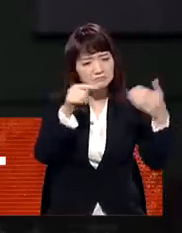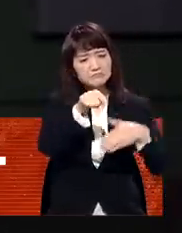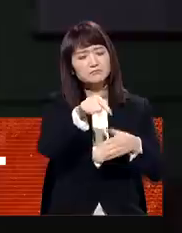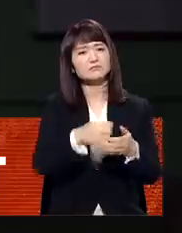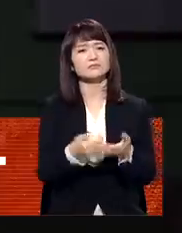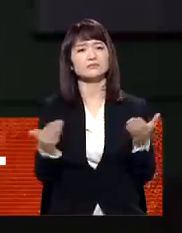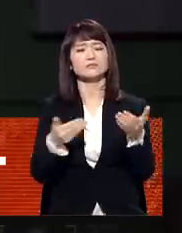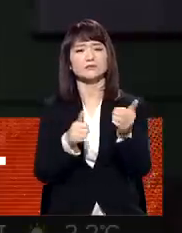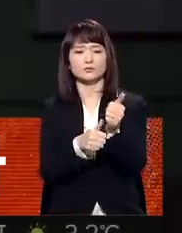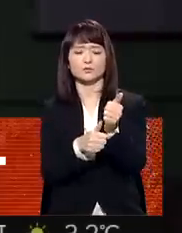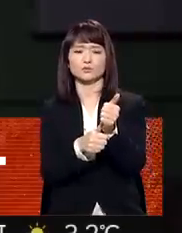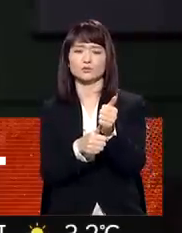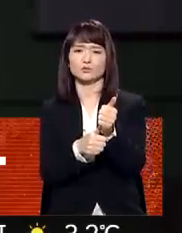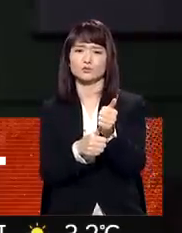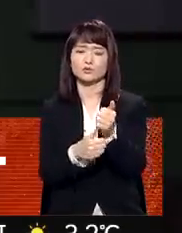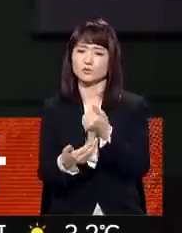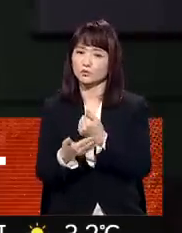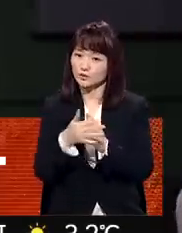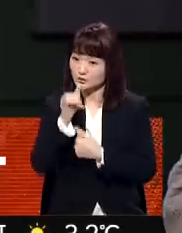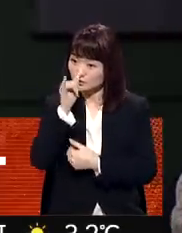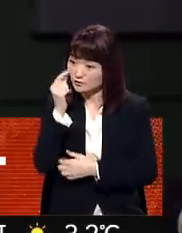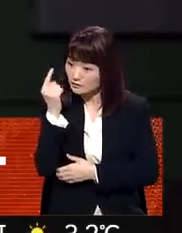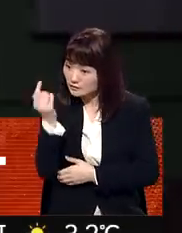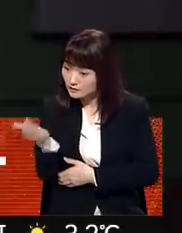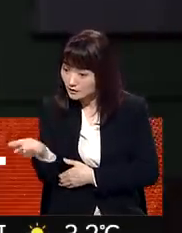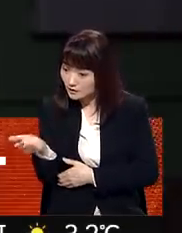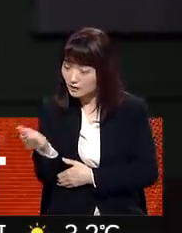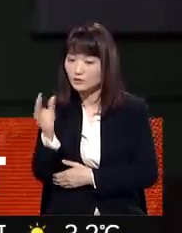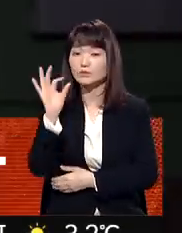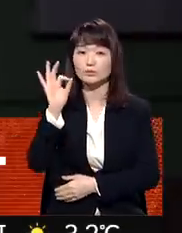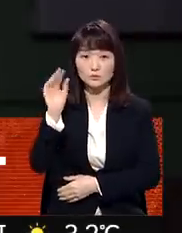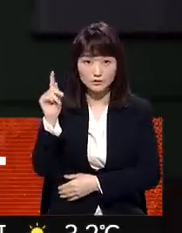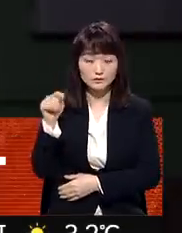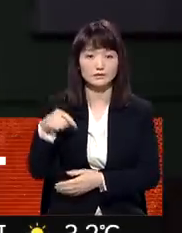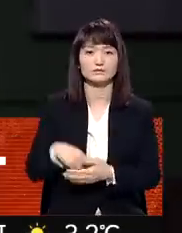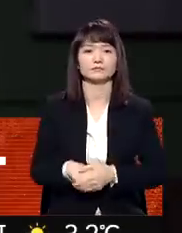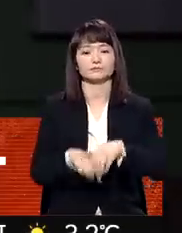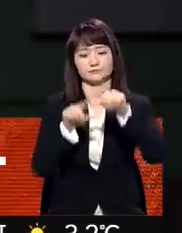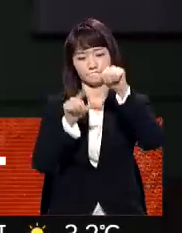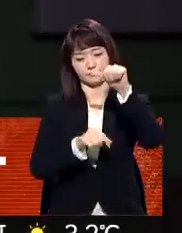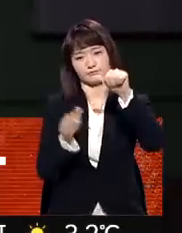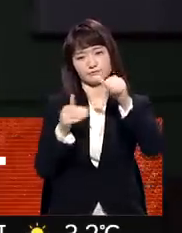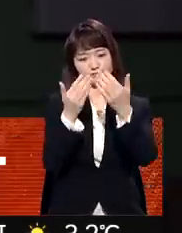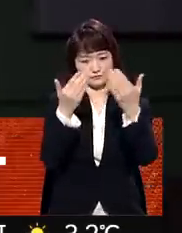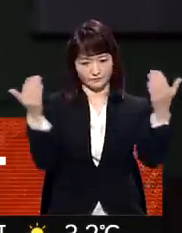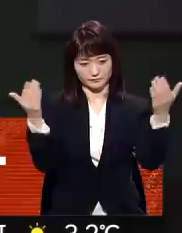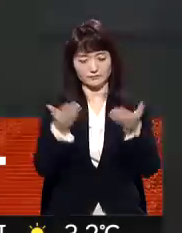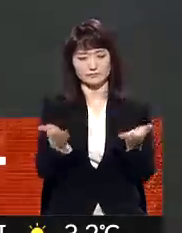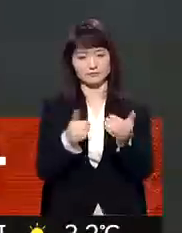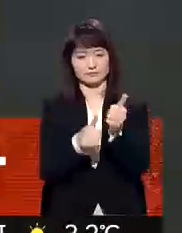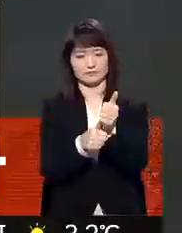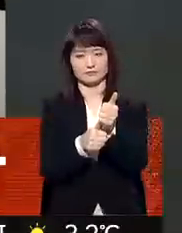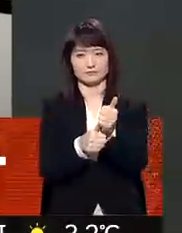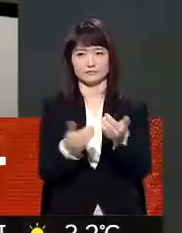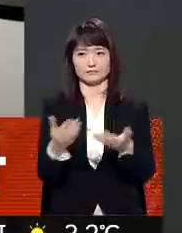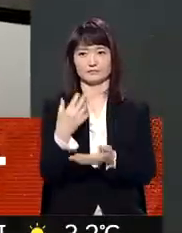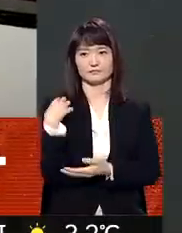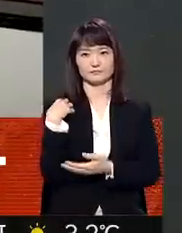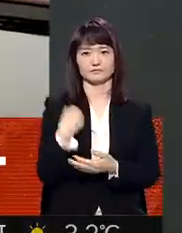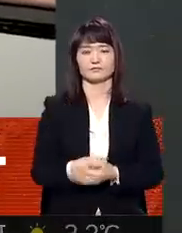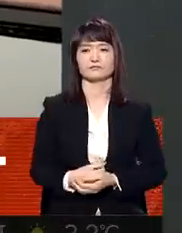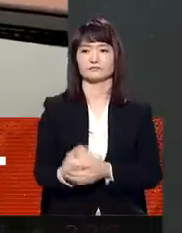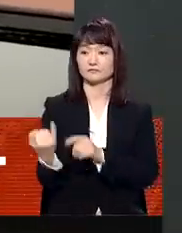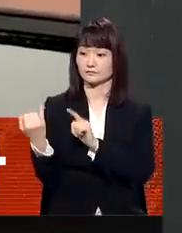업무보조 아르바이트 해줄 수 있겠냐 이런 내용이었습니다이 제안을 수락해서 그 다음 달인 5월부터 전시회 업무보조를 맡았습니다이